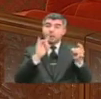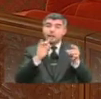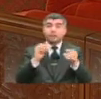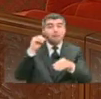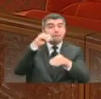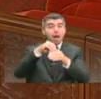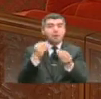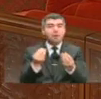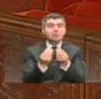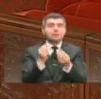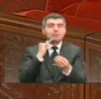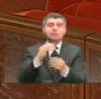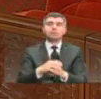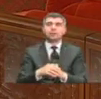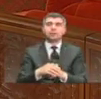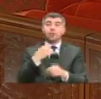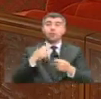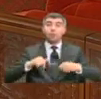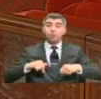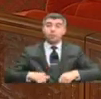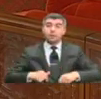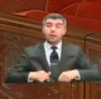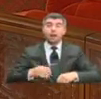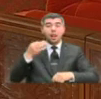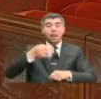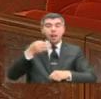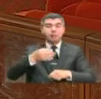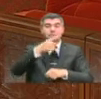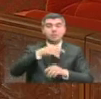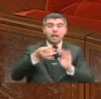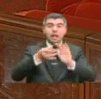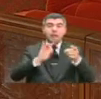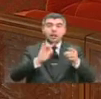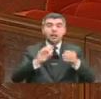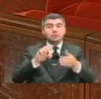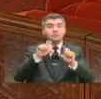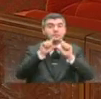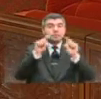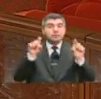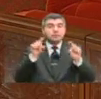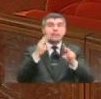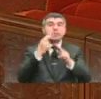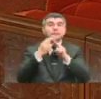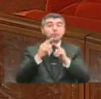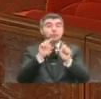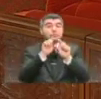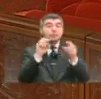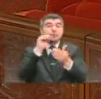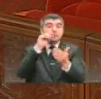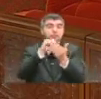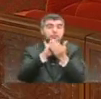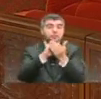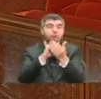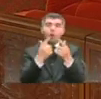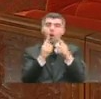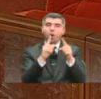الان القطاعات الحكوميه والمؤسسات العموميه ملزمه بمقتضى المنشور، الجماعات المحليه ينبغي ان تسلك نفس المسلك باش يمكن تكون